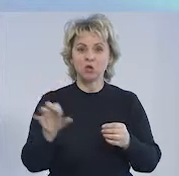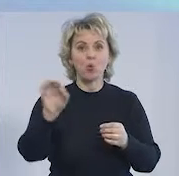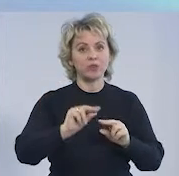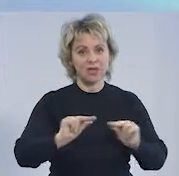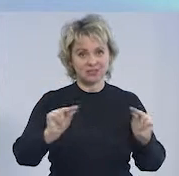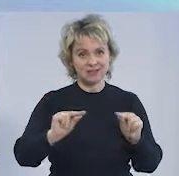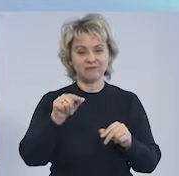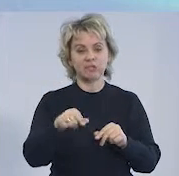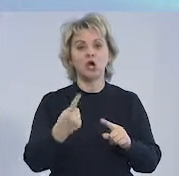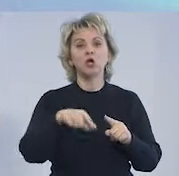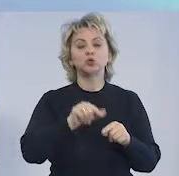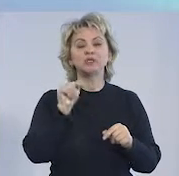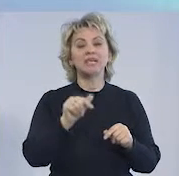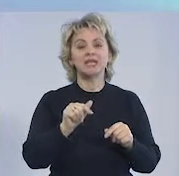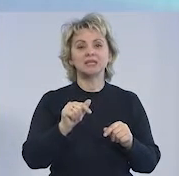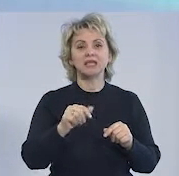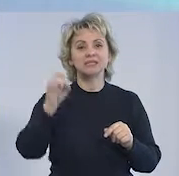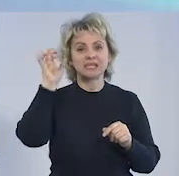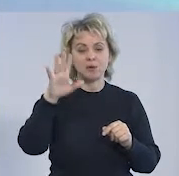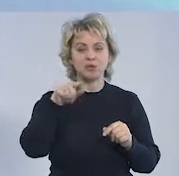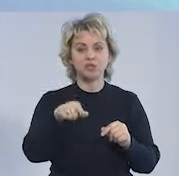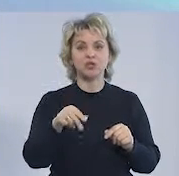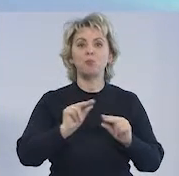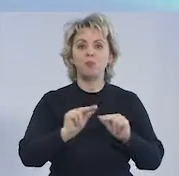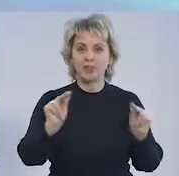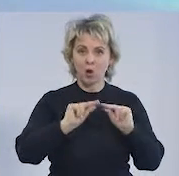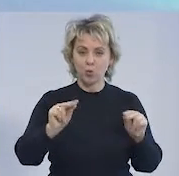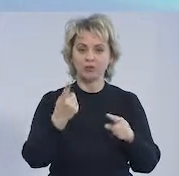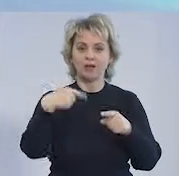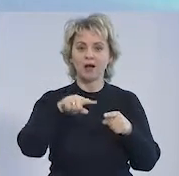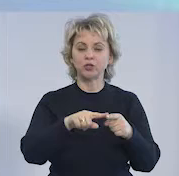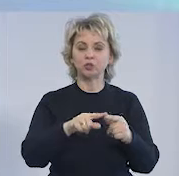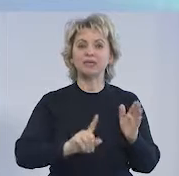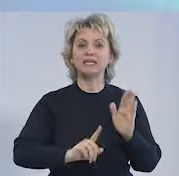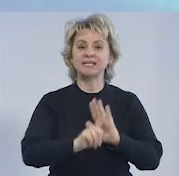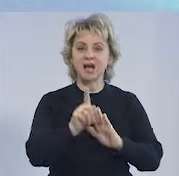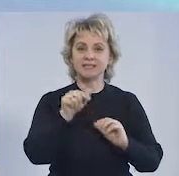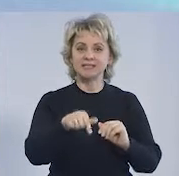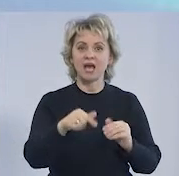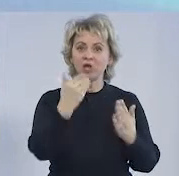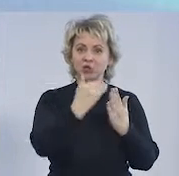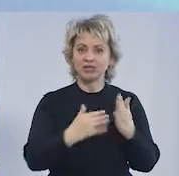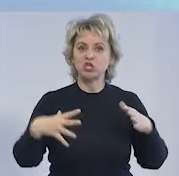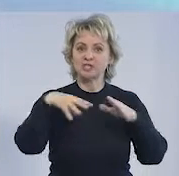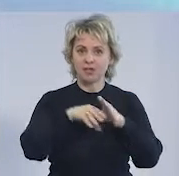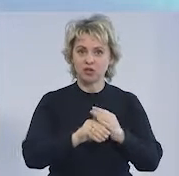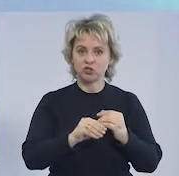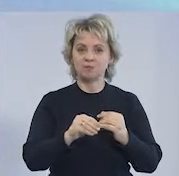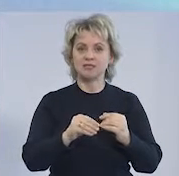наставниках. То есть это знаменитые педагоги, которые, исходя из критерий